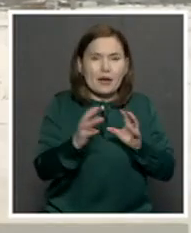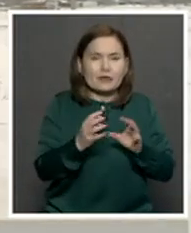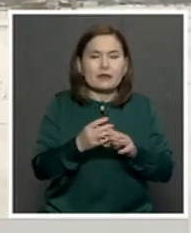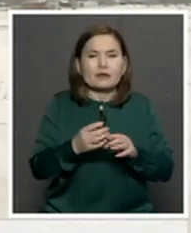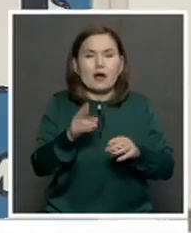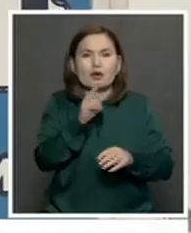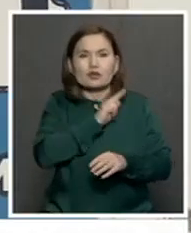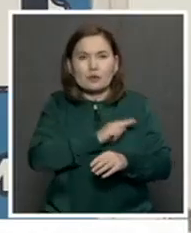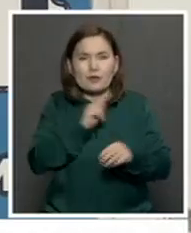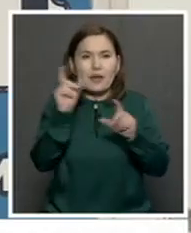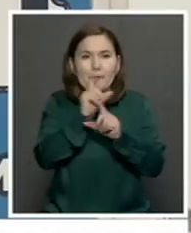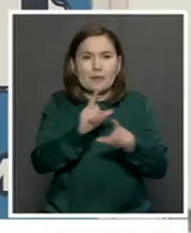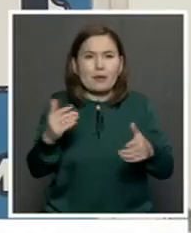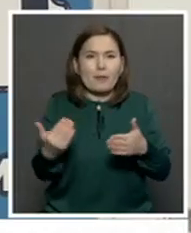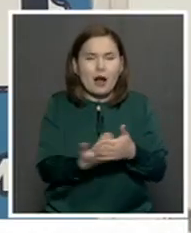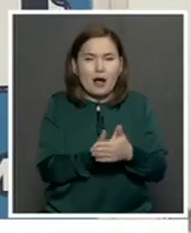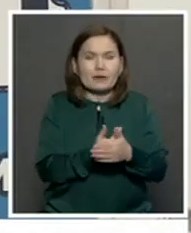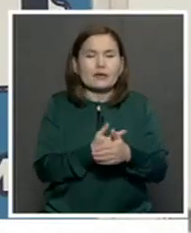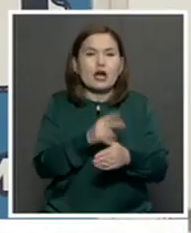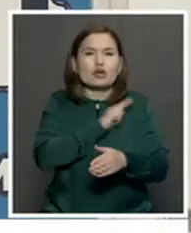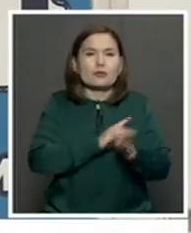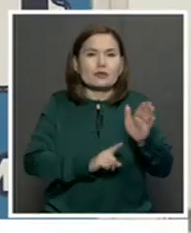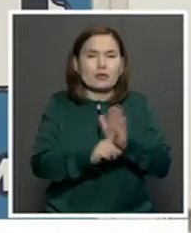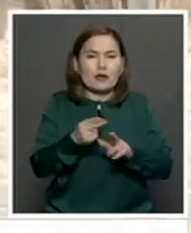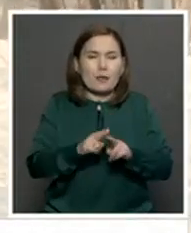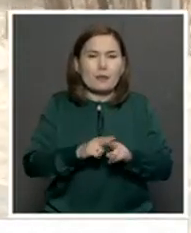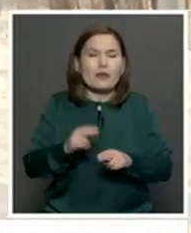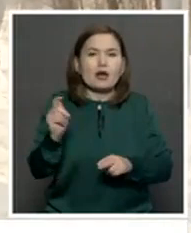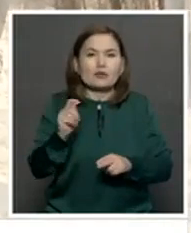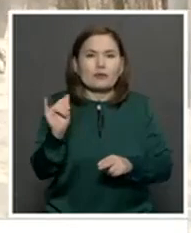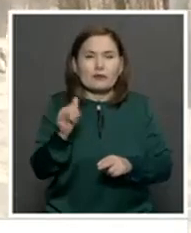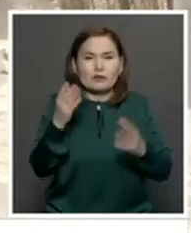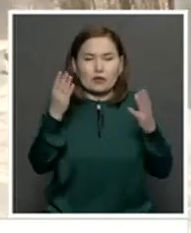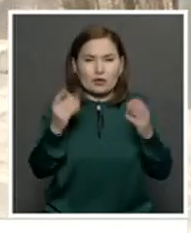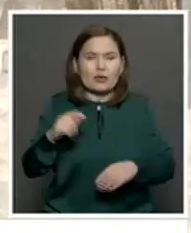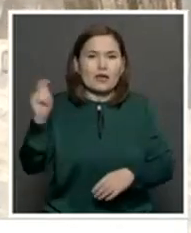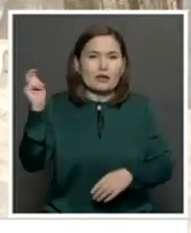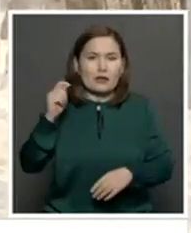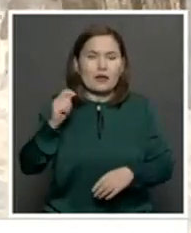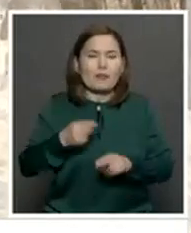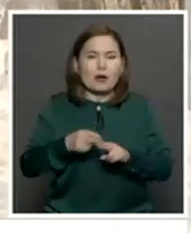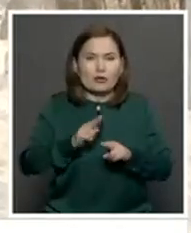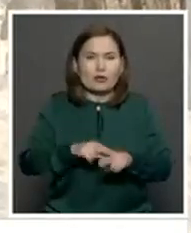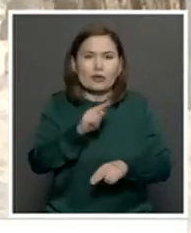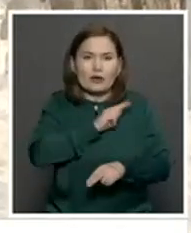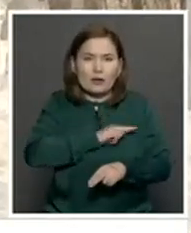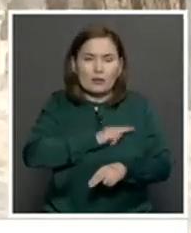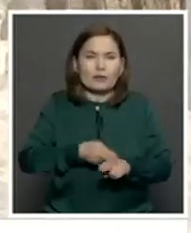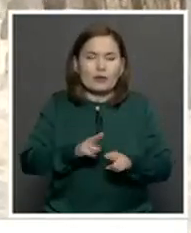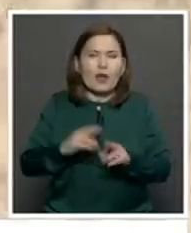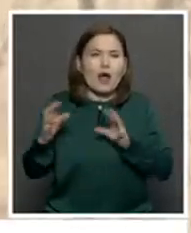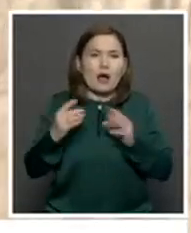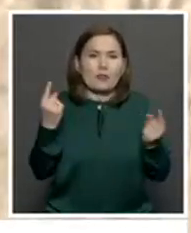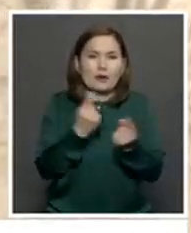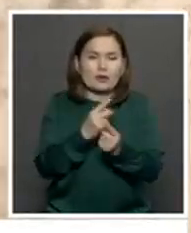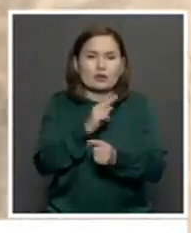орындардың, мектептердің жұмысы қайта жанданады. Демалыс күндері моншалар мен базар ашық. Сондай-ақ сенбі-жексенбіде қалааралық автобустар жүреді.